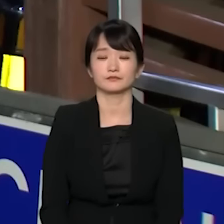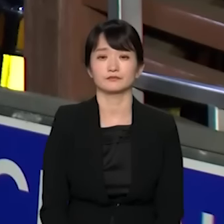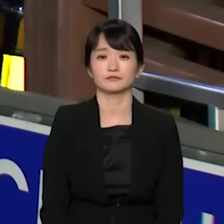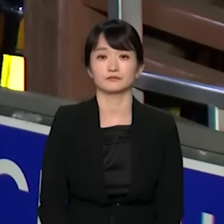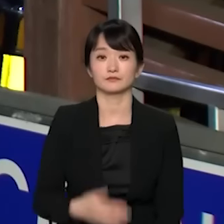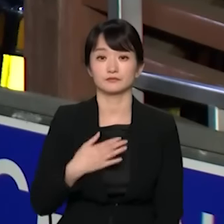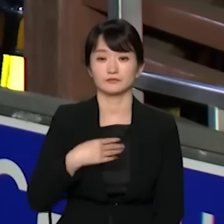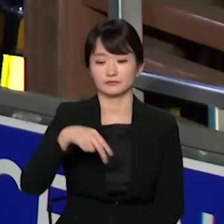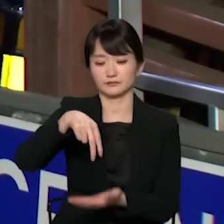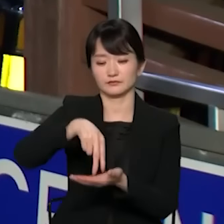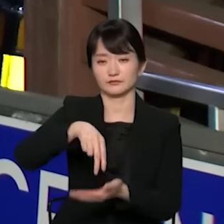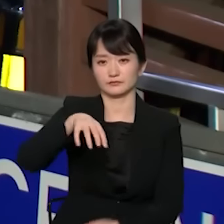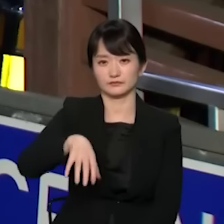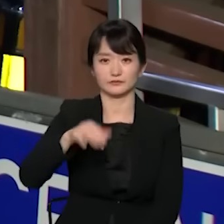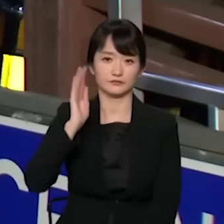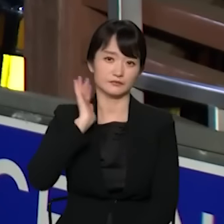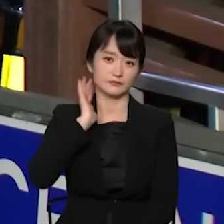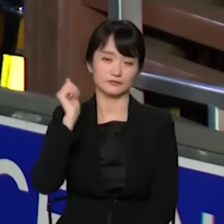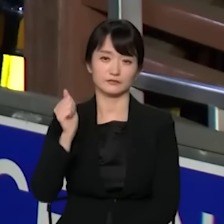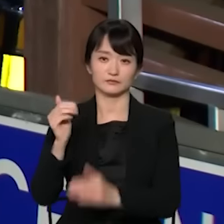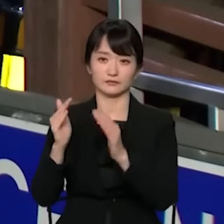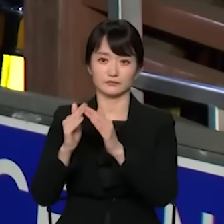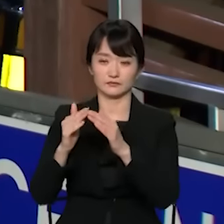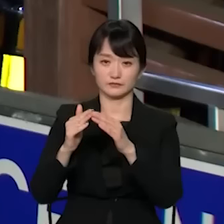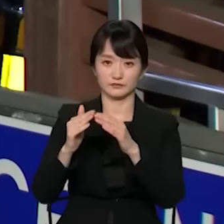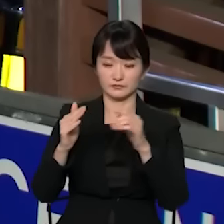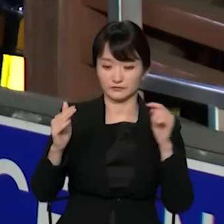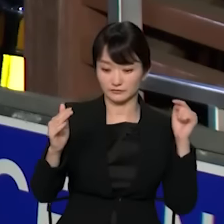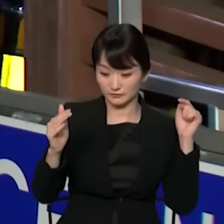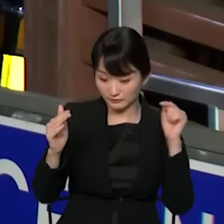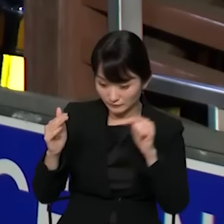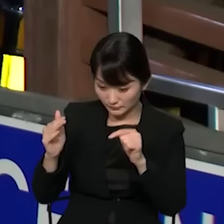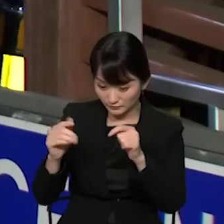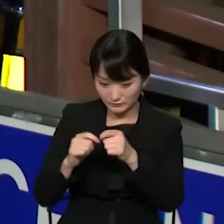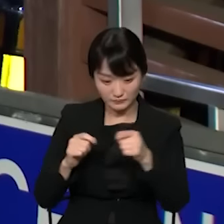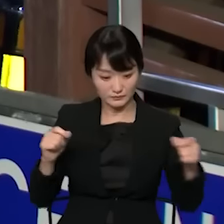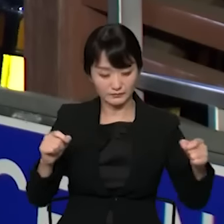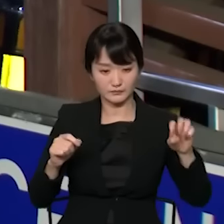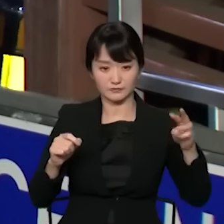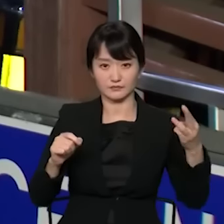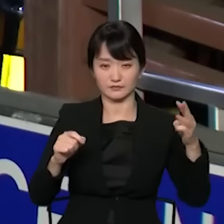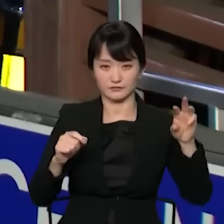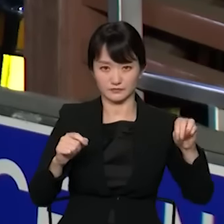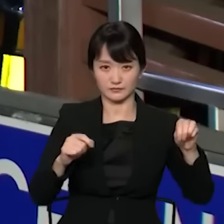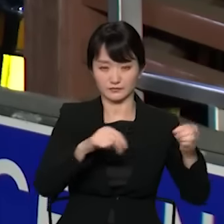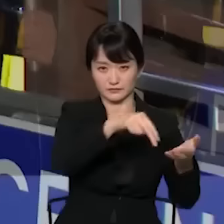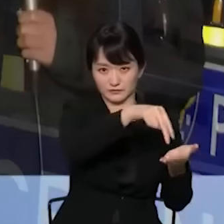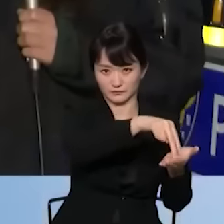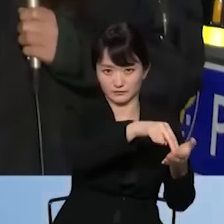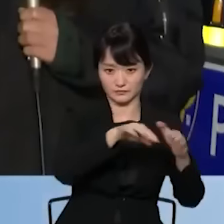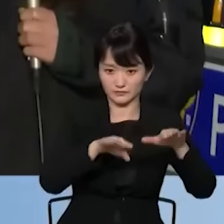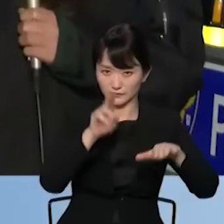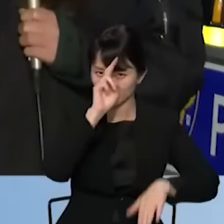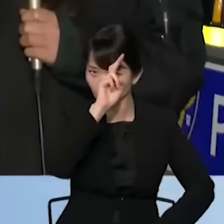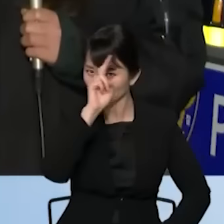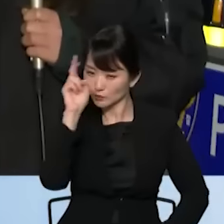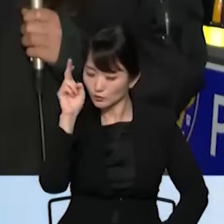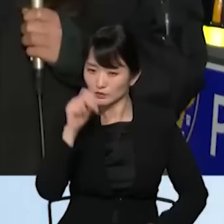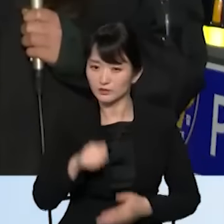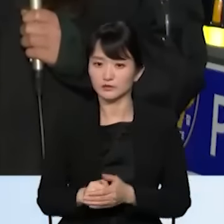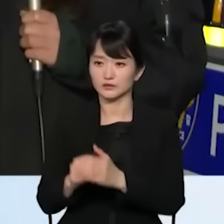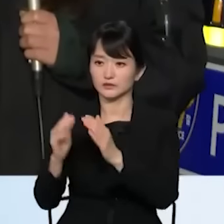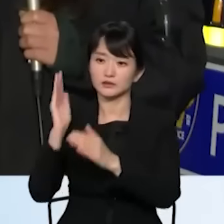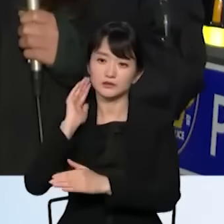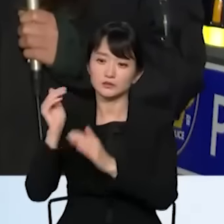네, 제가 서 있는 곳은 대통령 관저로 들어가는 입구에서 300m 정도 떨어진 곳입니다. 오늘 오후부터 이곳에서 관저